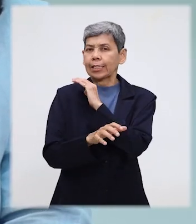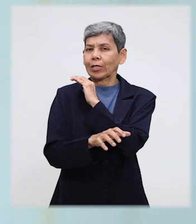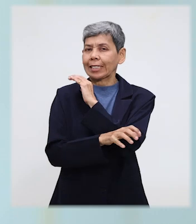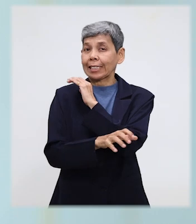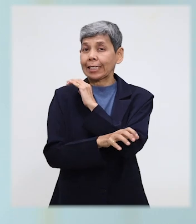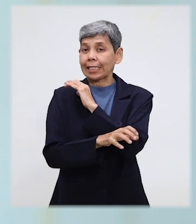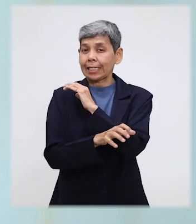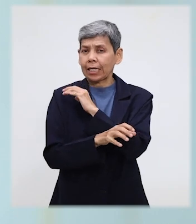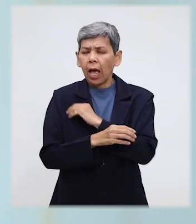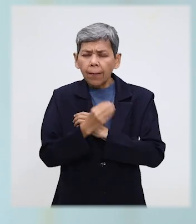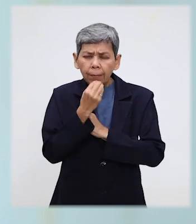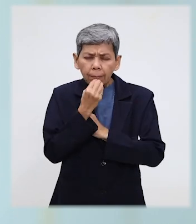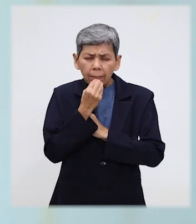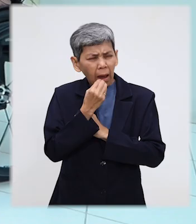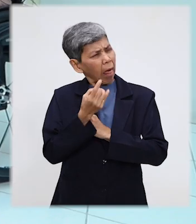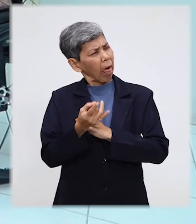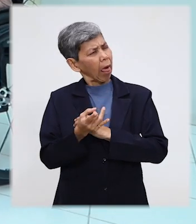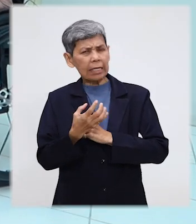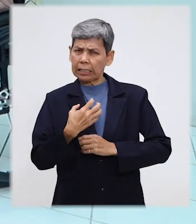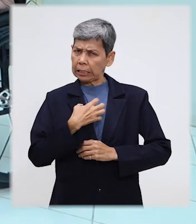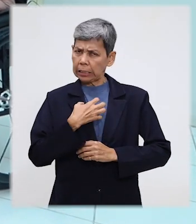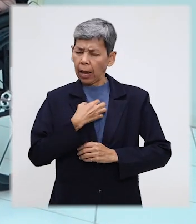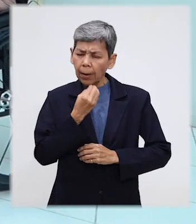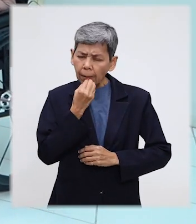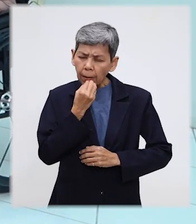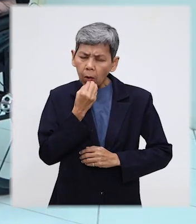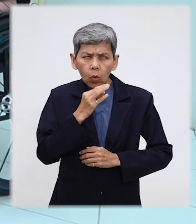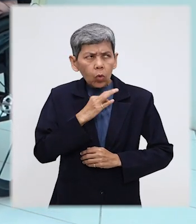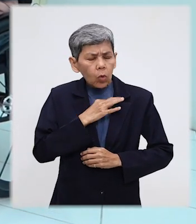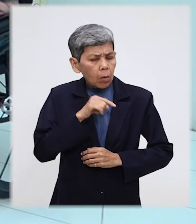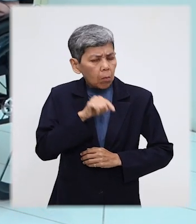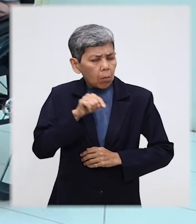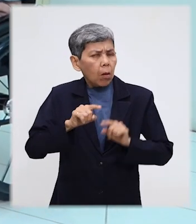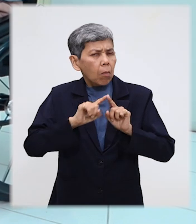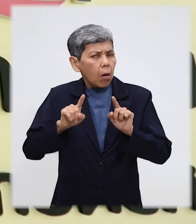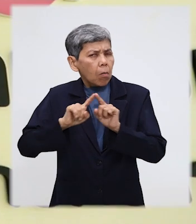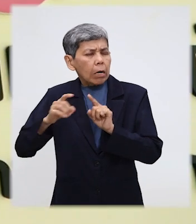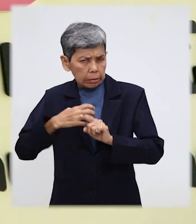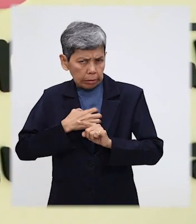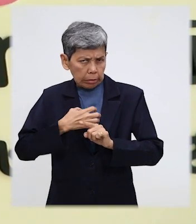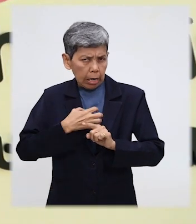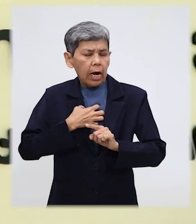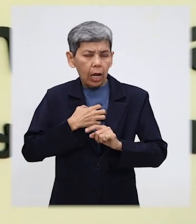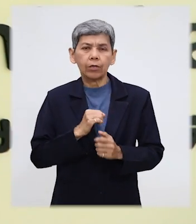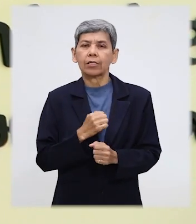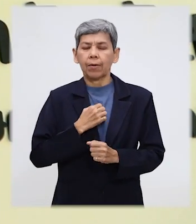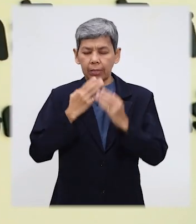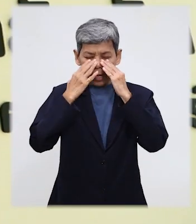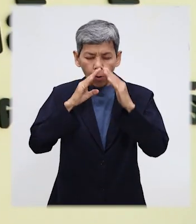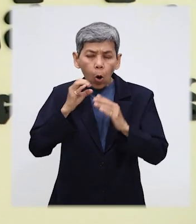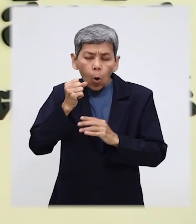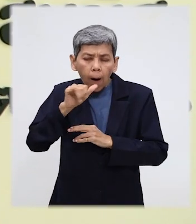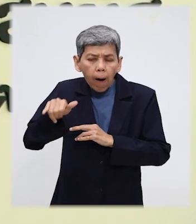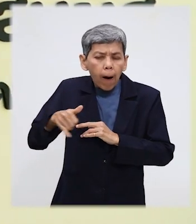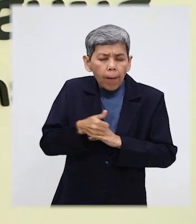งเขากินอ่ะแยกกันไม่ออกทำยังไงให้มันเกิดมูลค่ามันรู้สึกว่าเฮ้ยมันมูลค่าได้เราเอาคนพิการเนี่ยทางสายตามาชิม